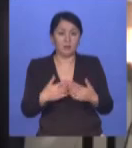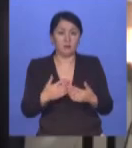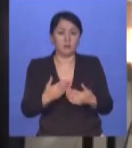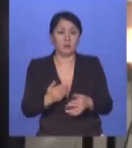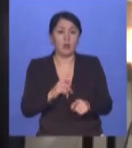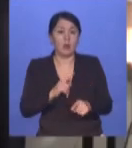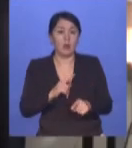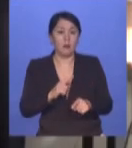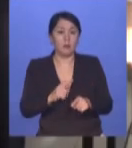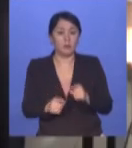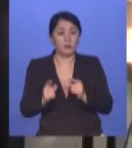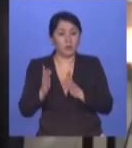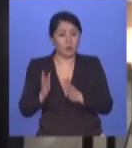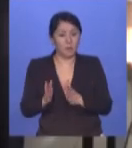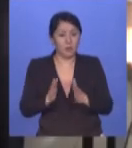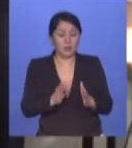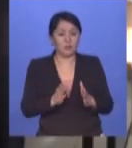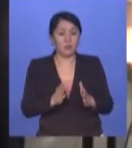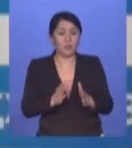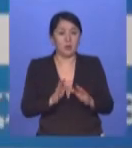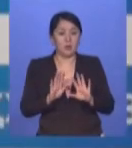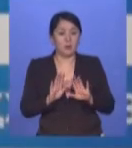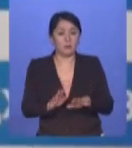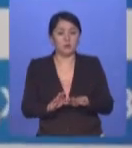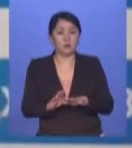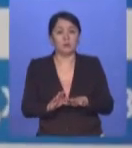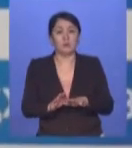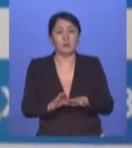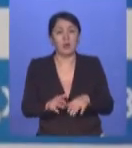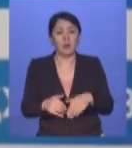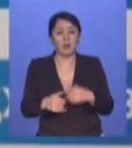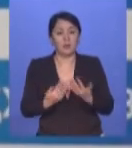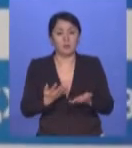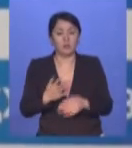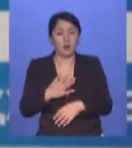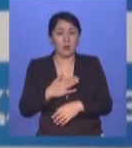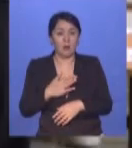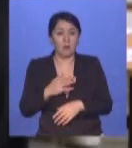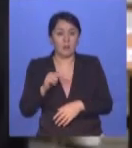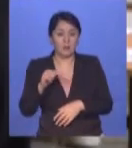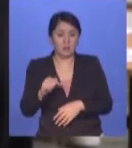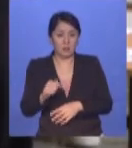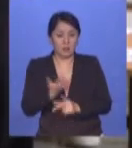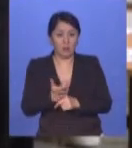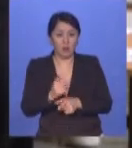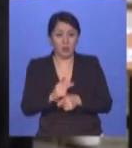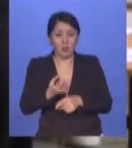сразу жатақханадан орын берді, сразу сол күні барып орналастым. Маған осында ұнағаны,